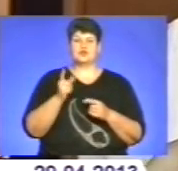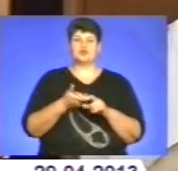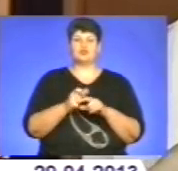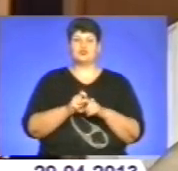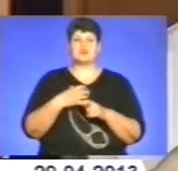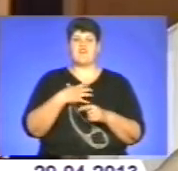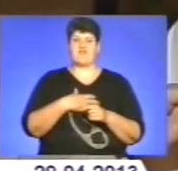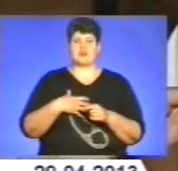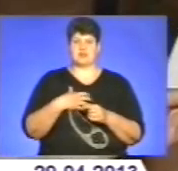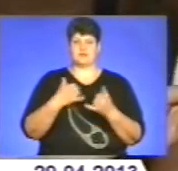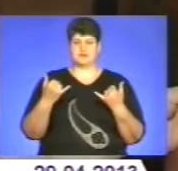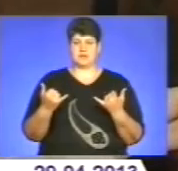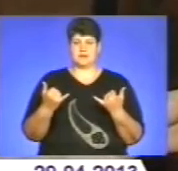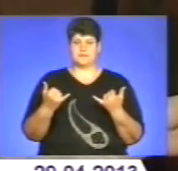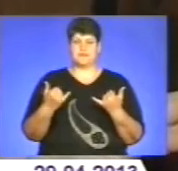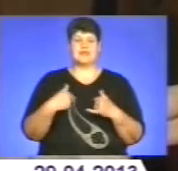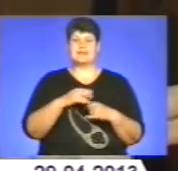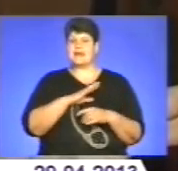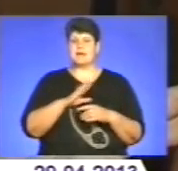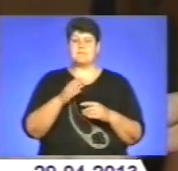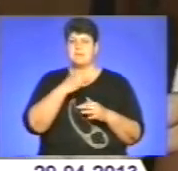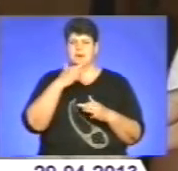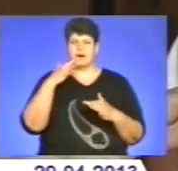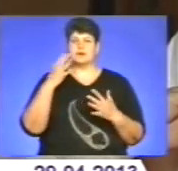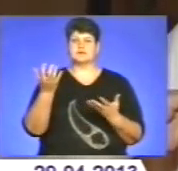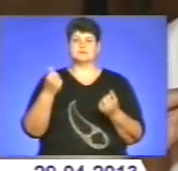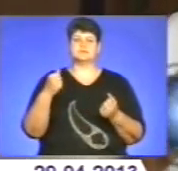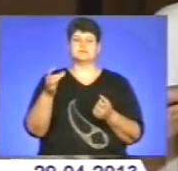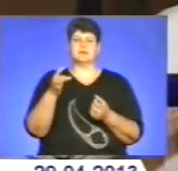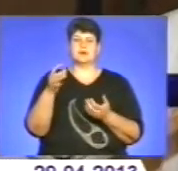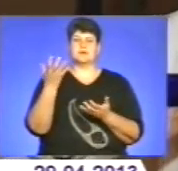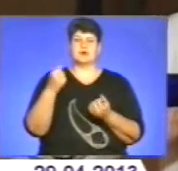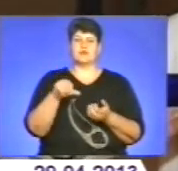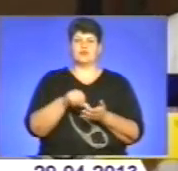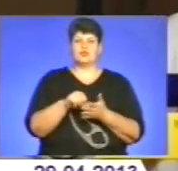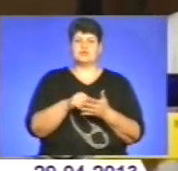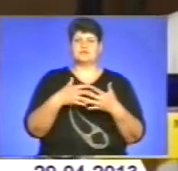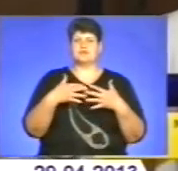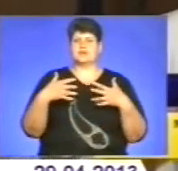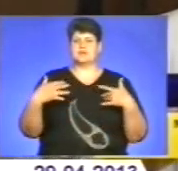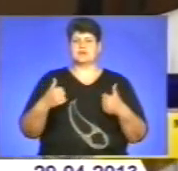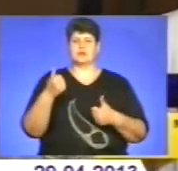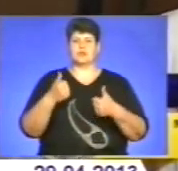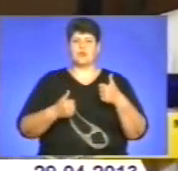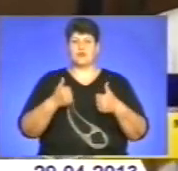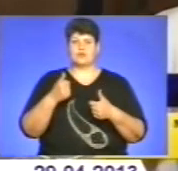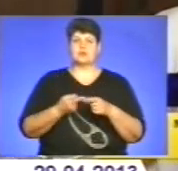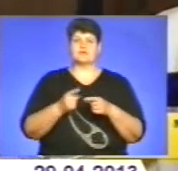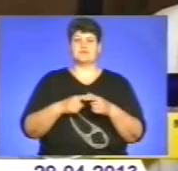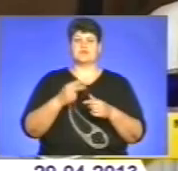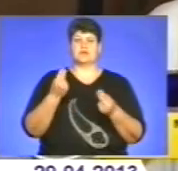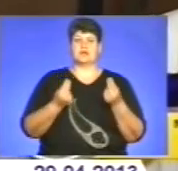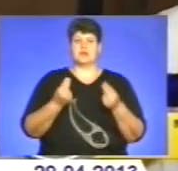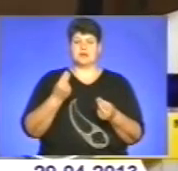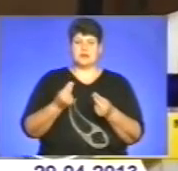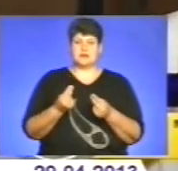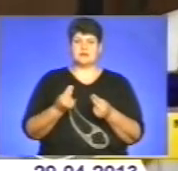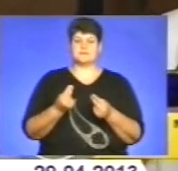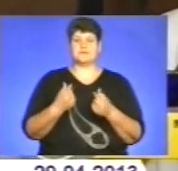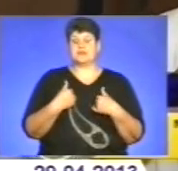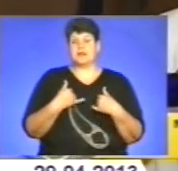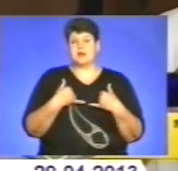в теперішній час. Я неодноразово брав участь в таких різних конкурсах, таких іграх. Не знаю,